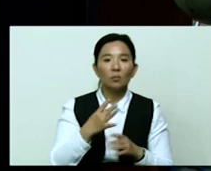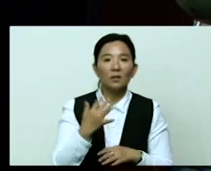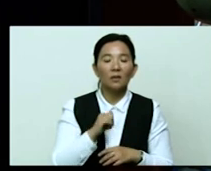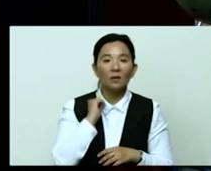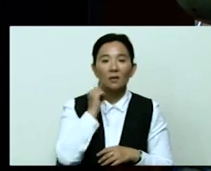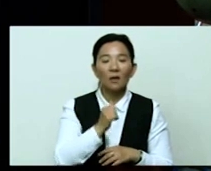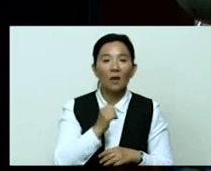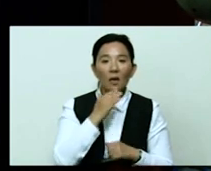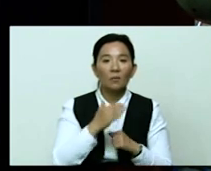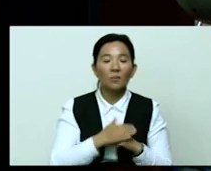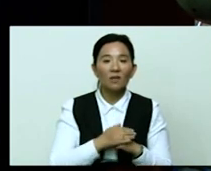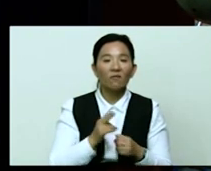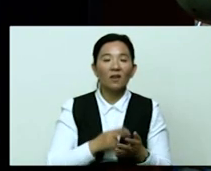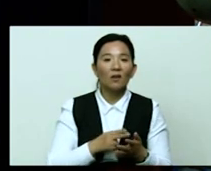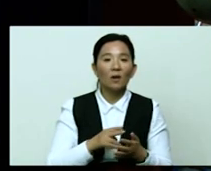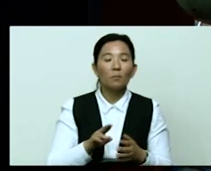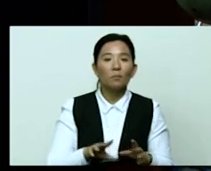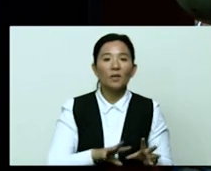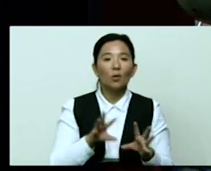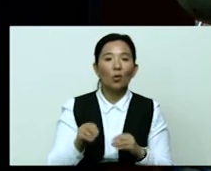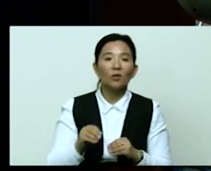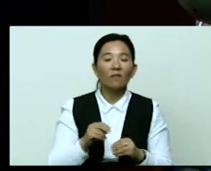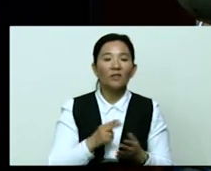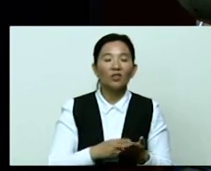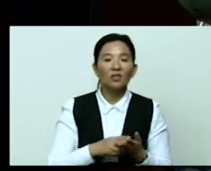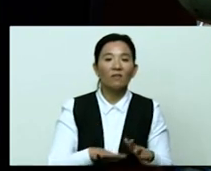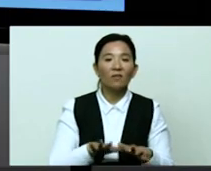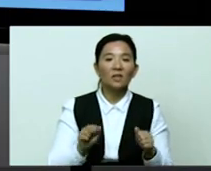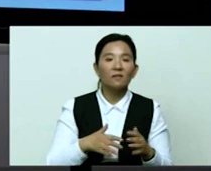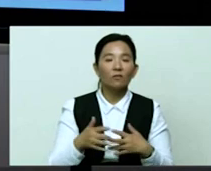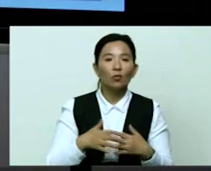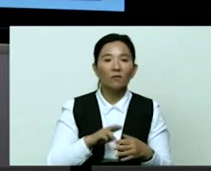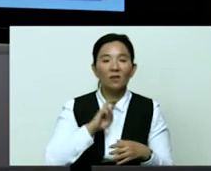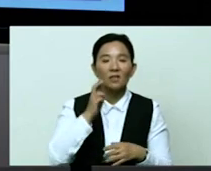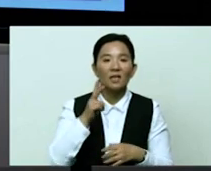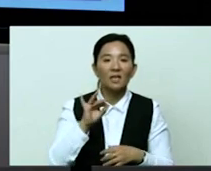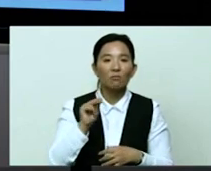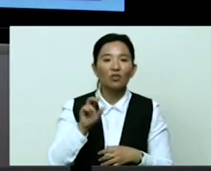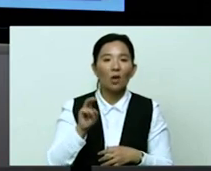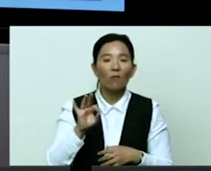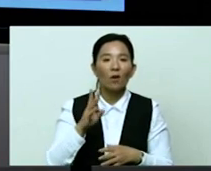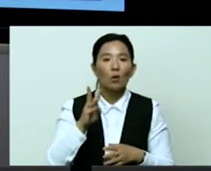1842-1845 года – переход фактической власти в руки вождя племени кипчаков Мусульманкула.